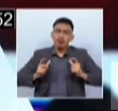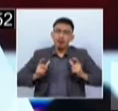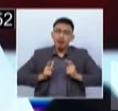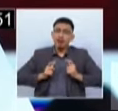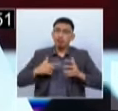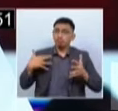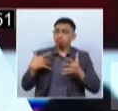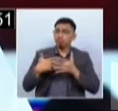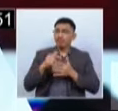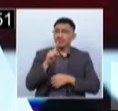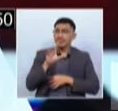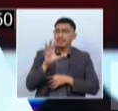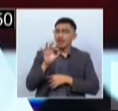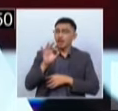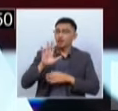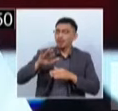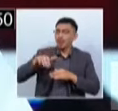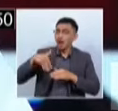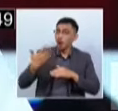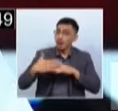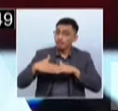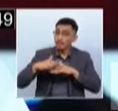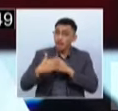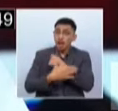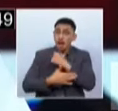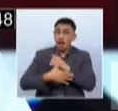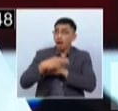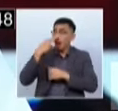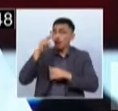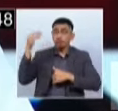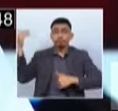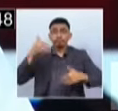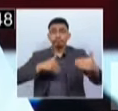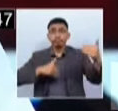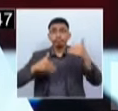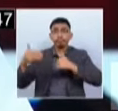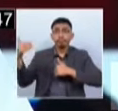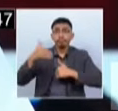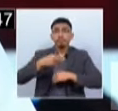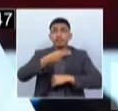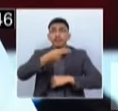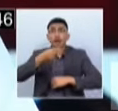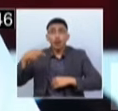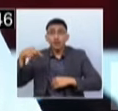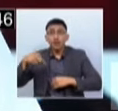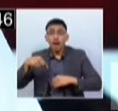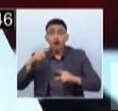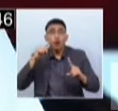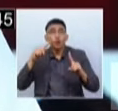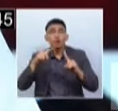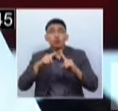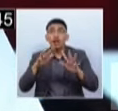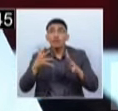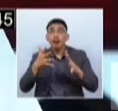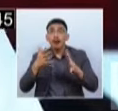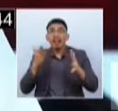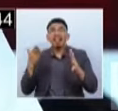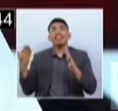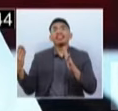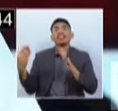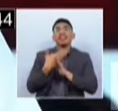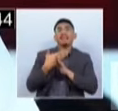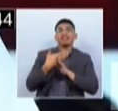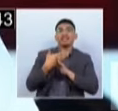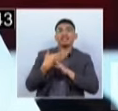terjadi shifting of of power di sini dan ini enggak akan terjadi dengan mulus gitu Nah di sini ada proxi yaitu e eh taipe Cina